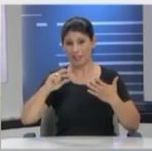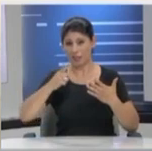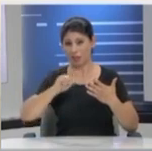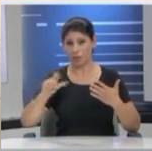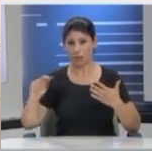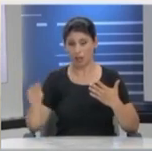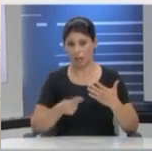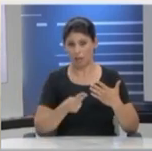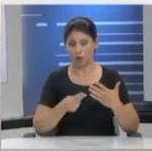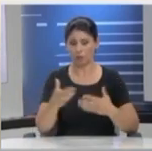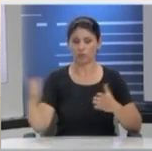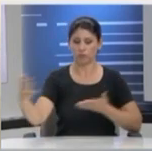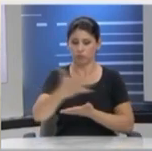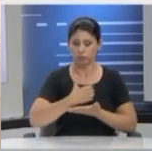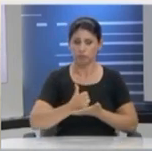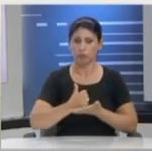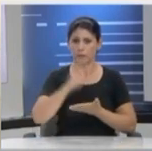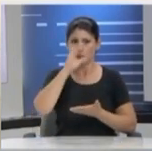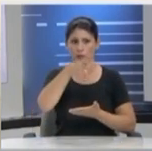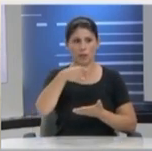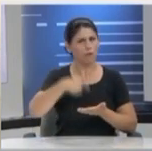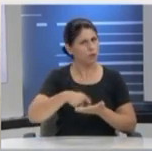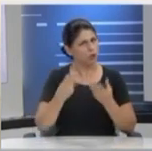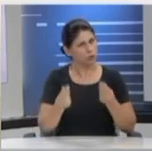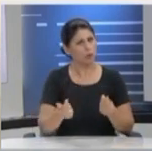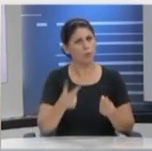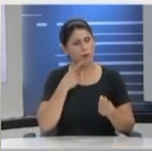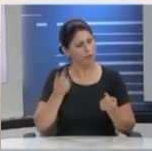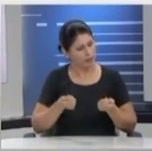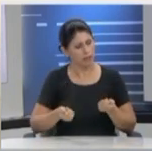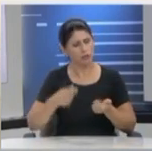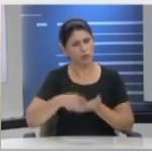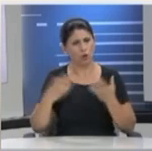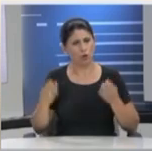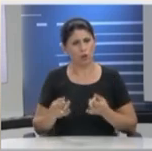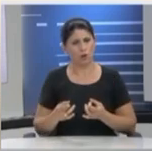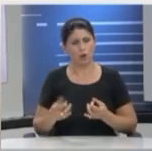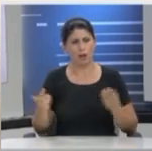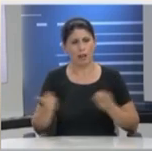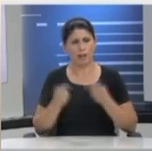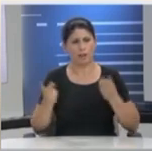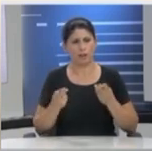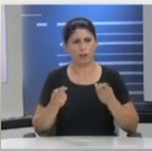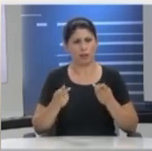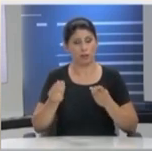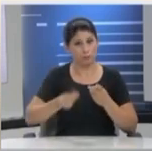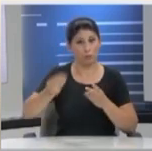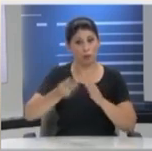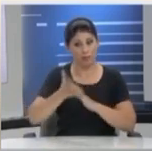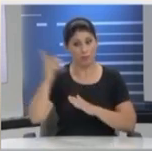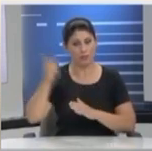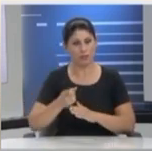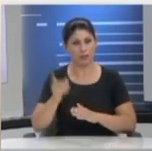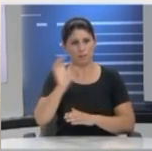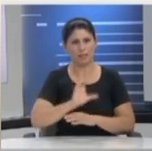Βουλγαρία. Βρείτε έναν τρόπο να φύγουν από εκεί. Φορολογικό, αφού θα κάνετε φορολαφρύσεις. Κάντε μια υπέρβαση. Πάτε στο 15% για αυτές